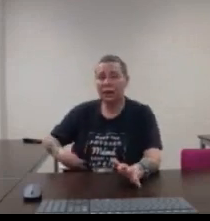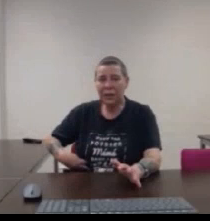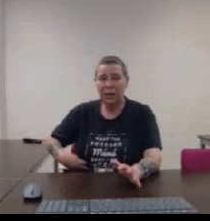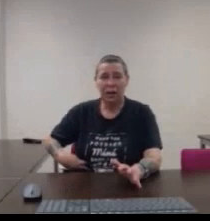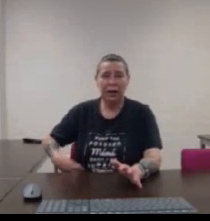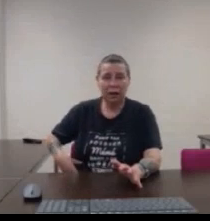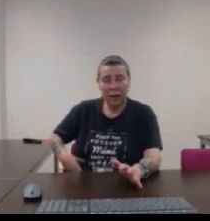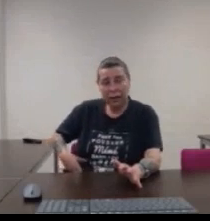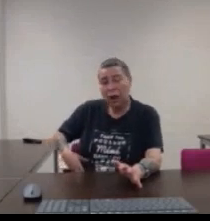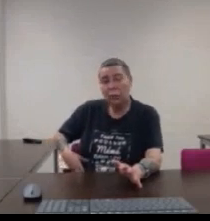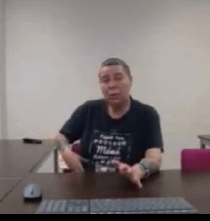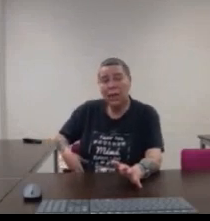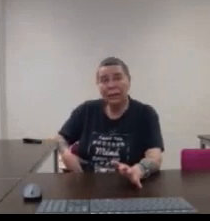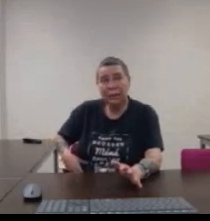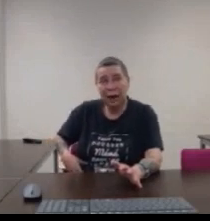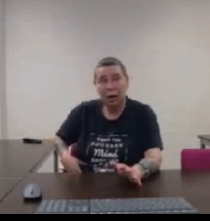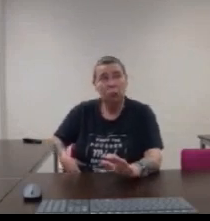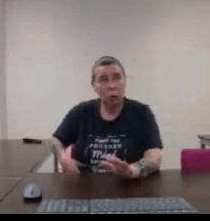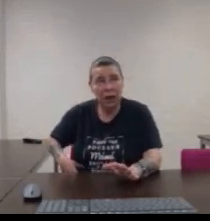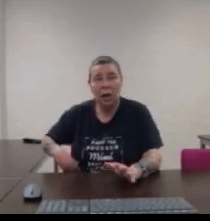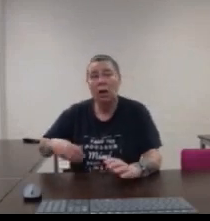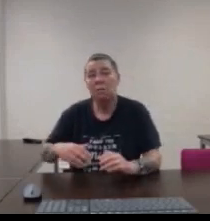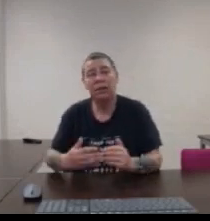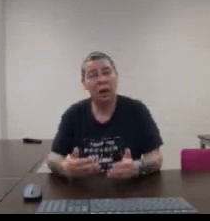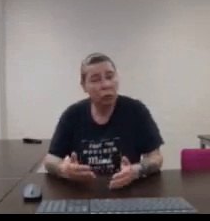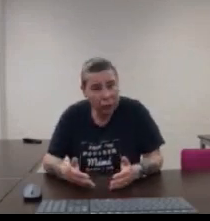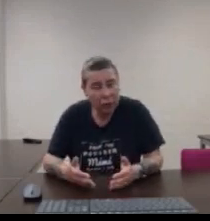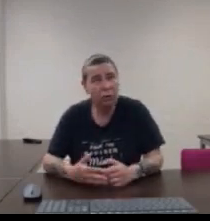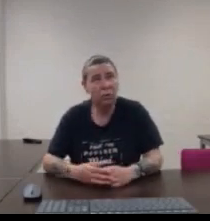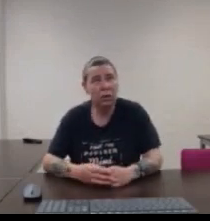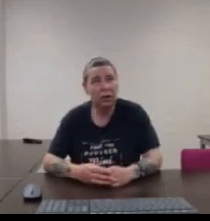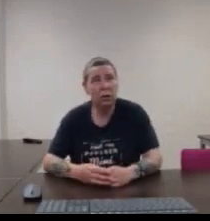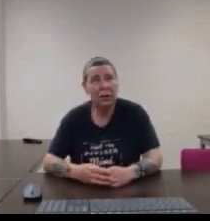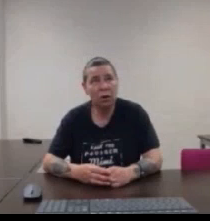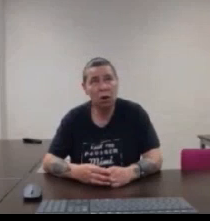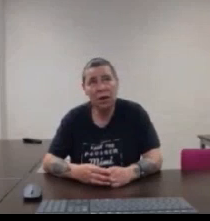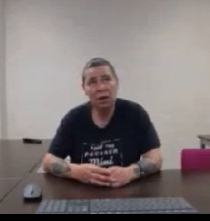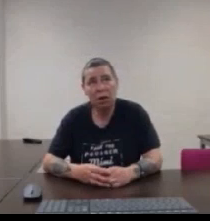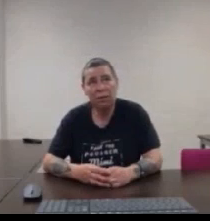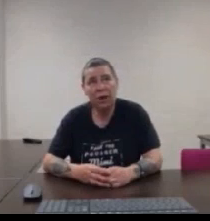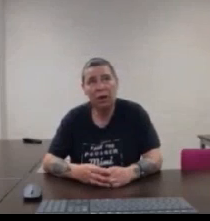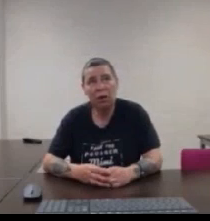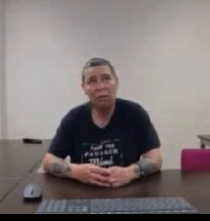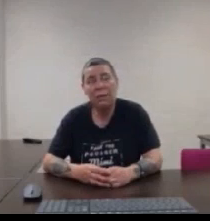que ça fait travailler la ceinture abdominale, etc. Ok, mais ça a d'autres inconvénients que j'ai évoqués avant